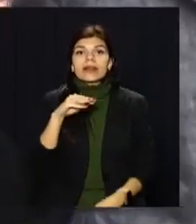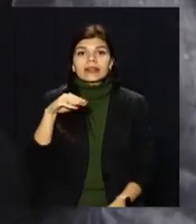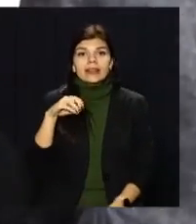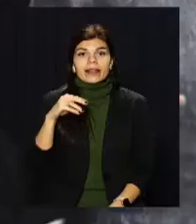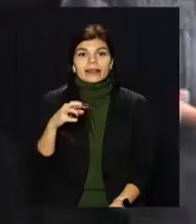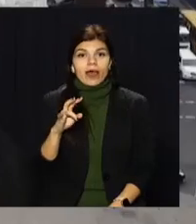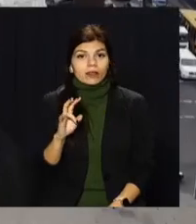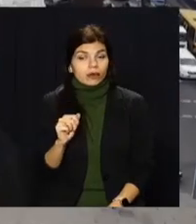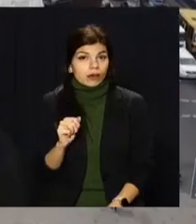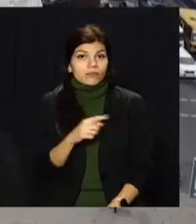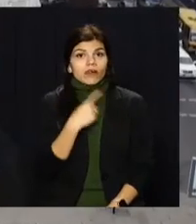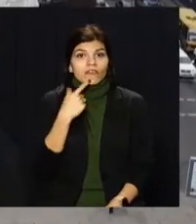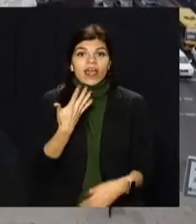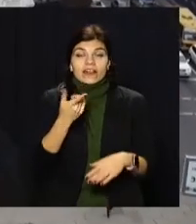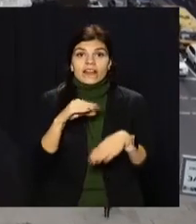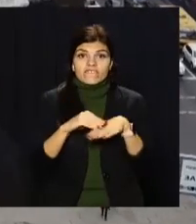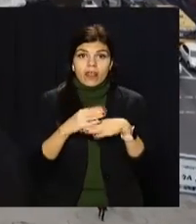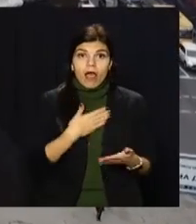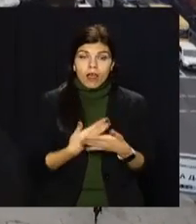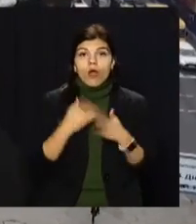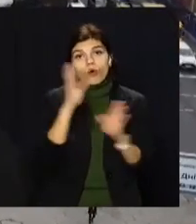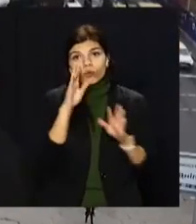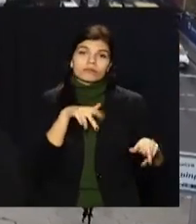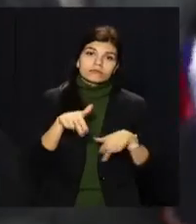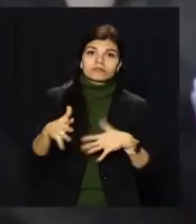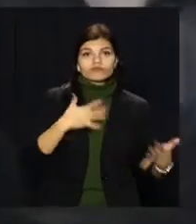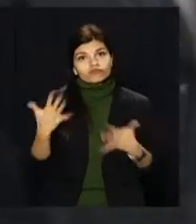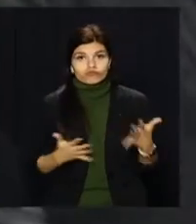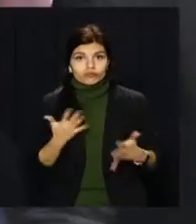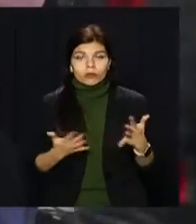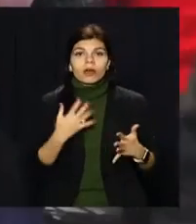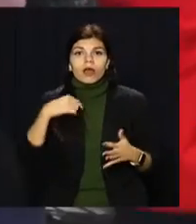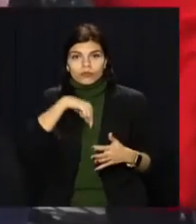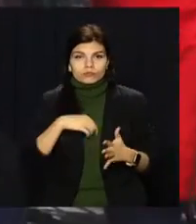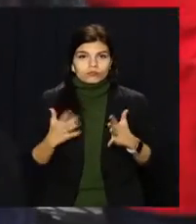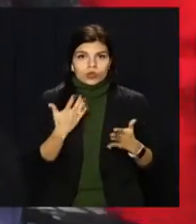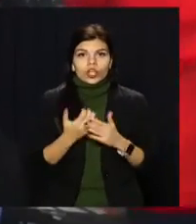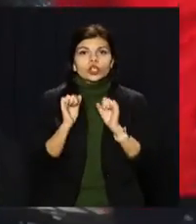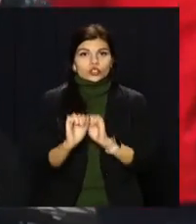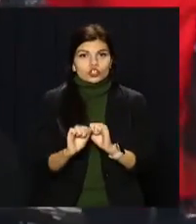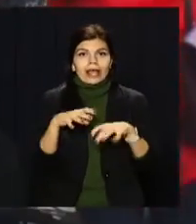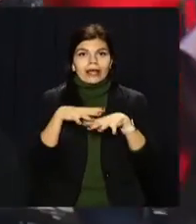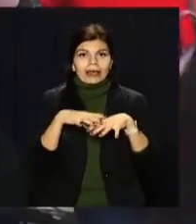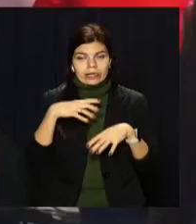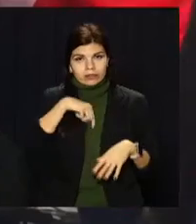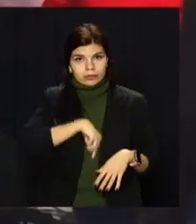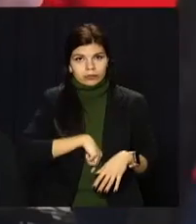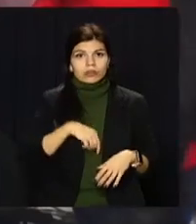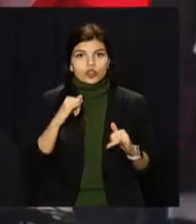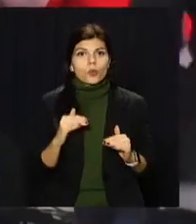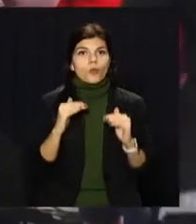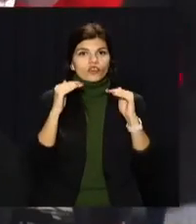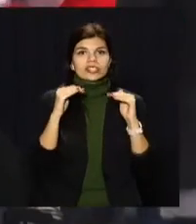її словами, завдяки фізичній активності на свіжому повітрі в організмі активізуються захисні клітини та